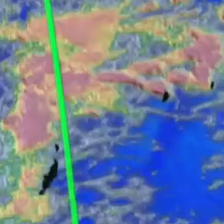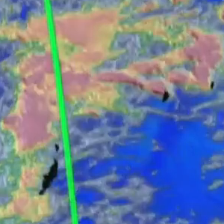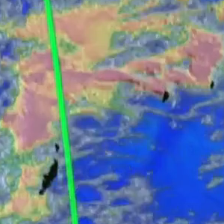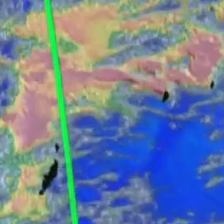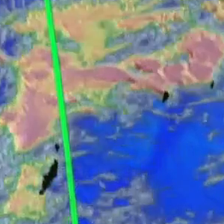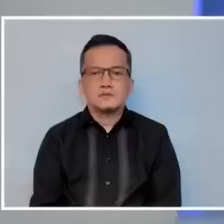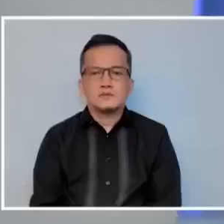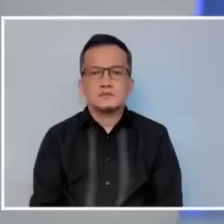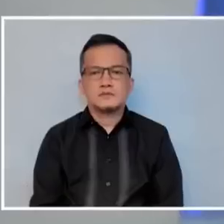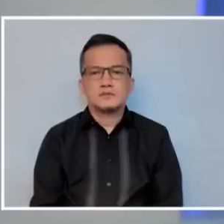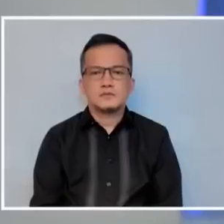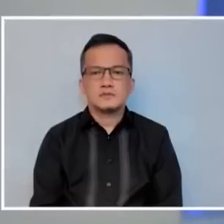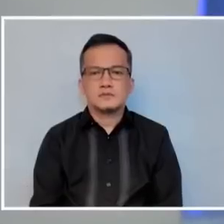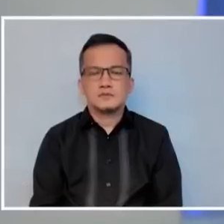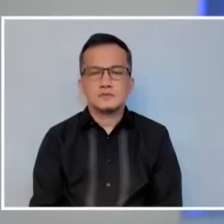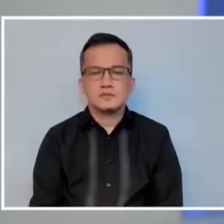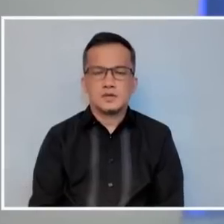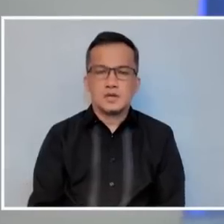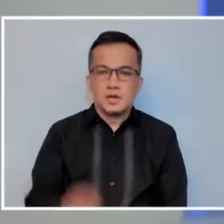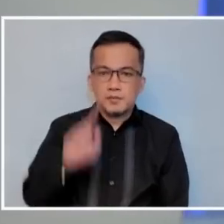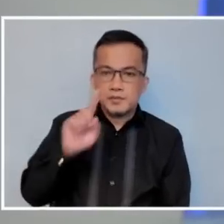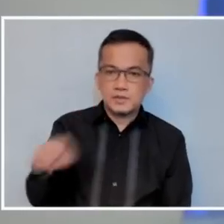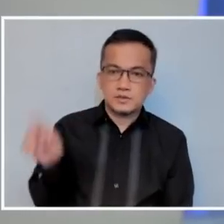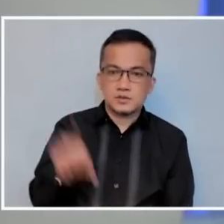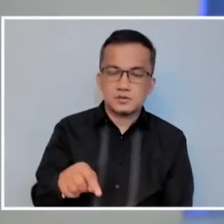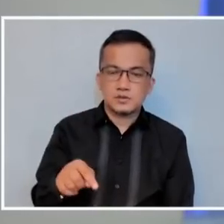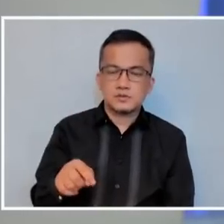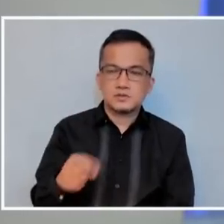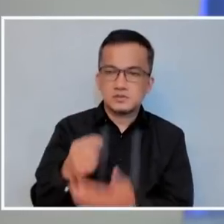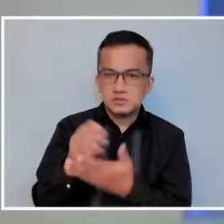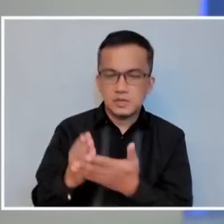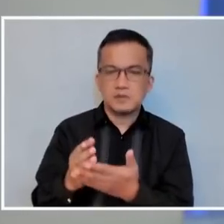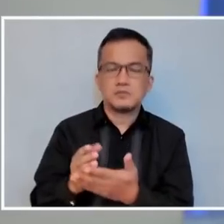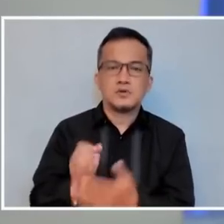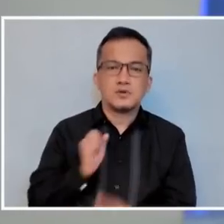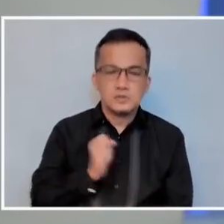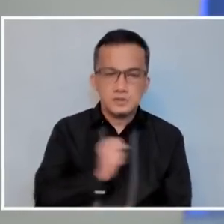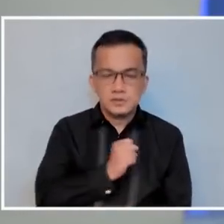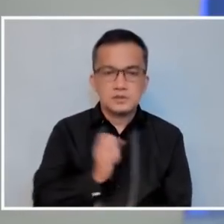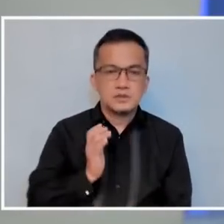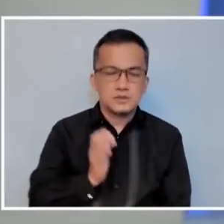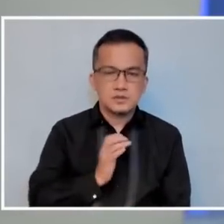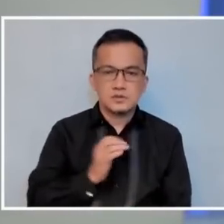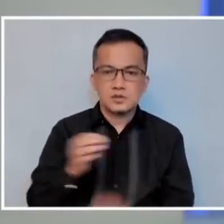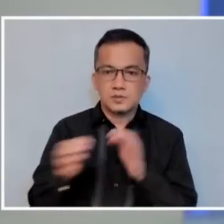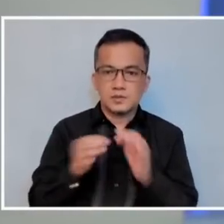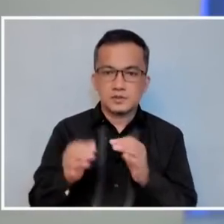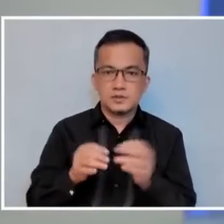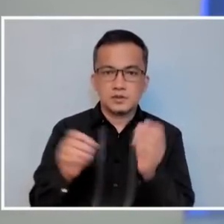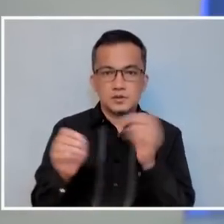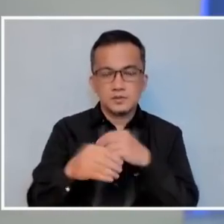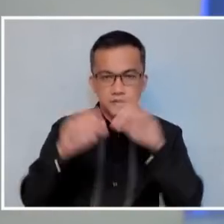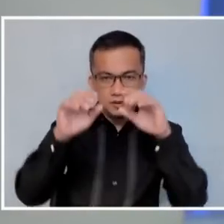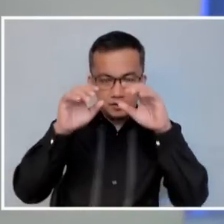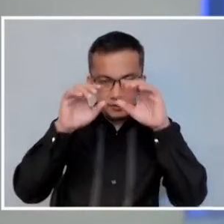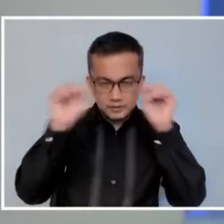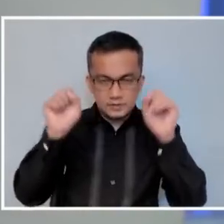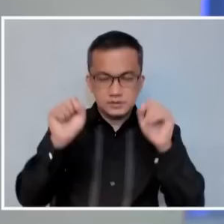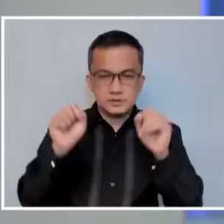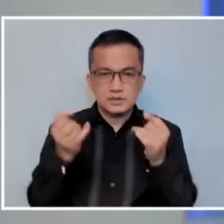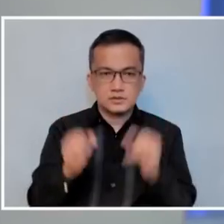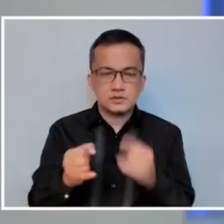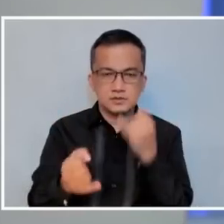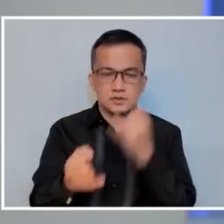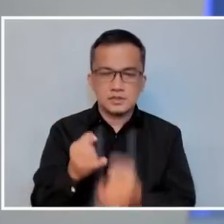kapamilya! Binatikos ng ilang mambabatas ang paliwanag ng Malacañang sa isyu ng pinakahuling biyahe